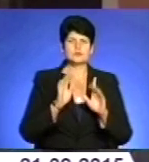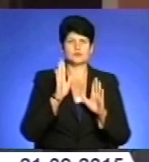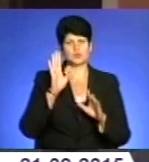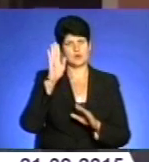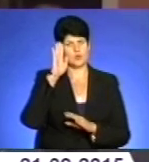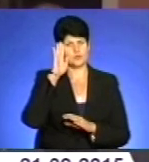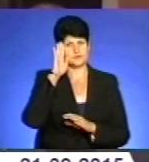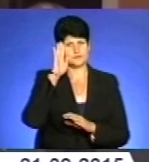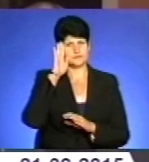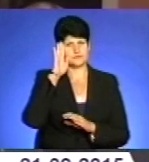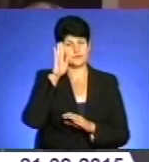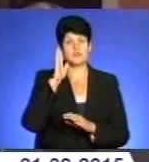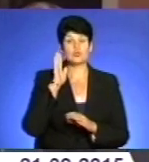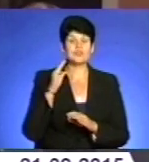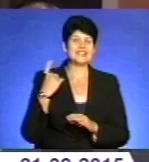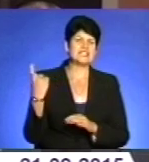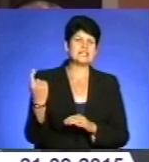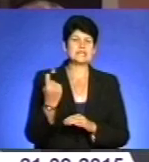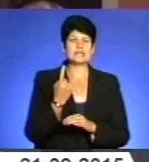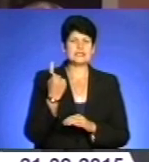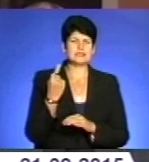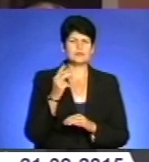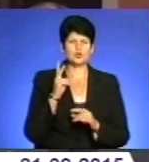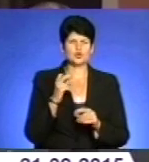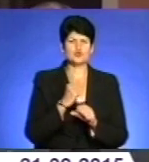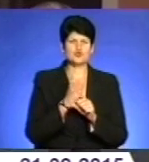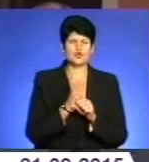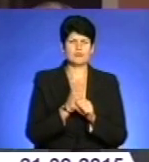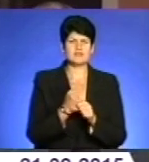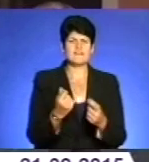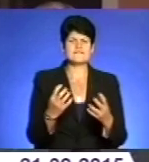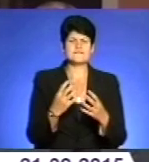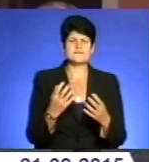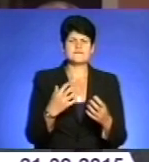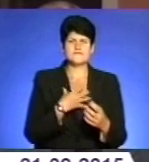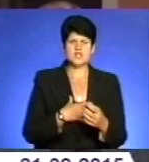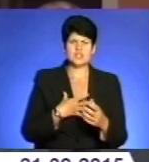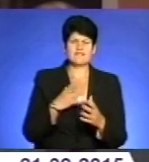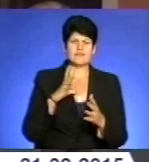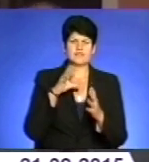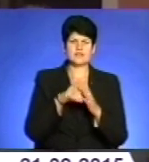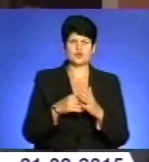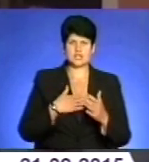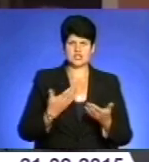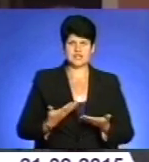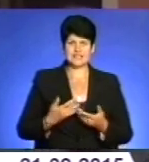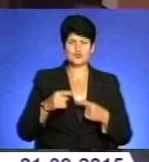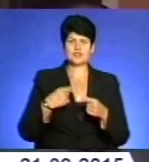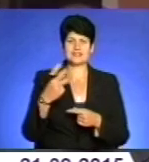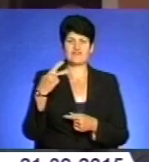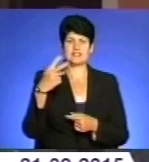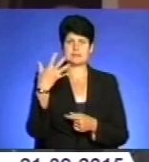хлопчик. Він стане єдиним, хто зробить настільки важливий внесок в наше життя, що через 25